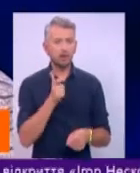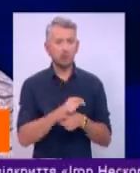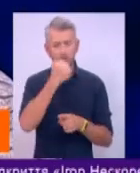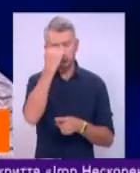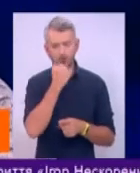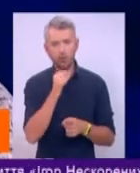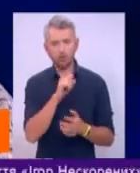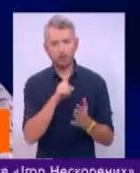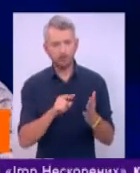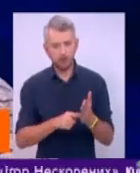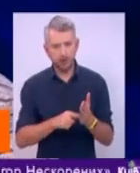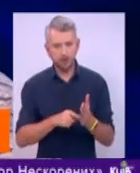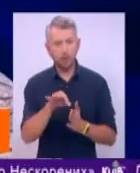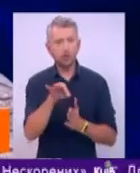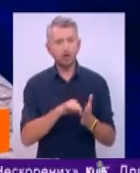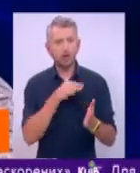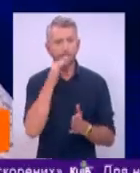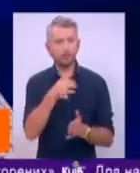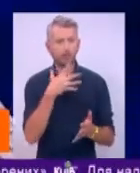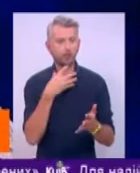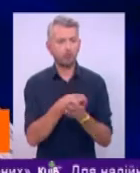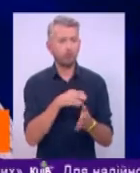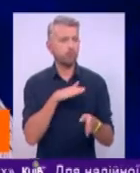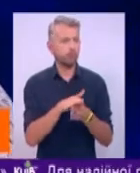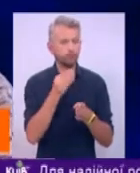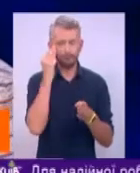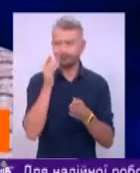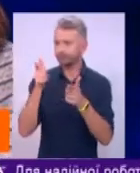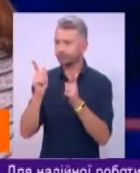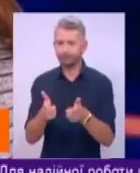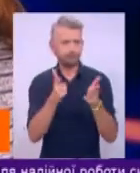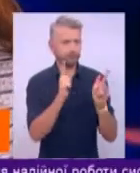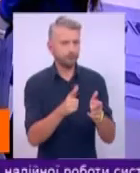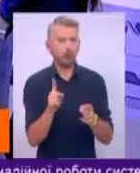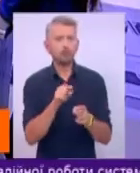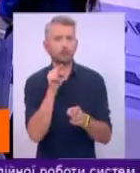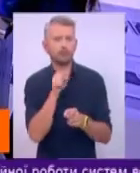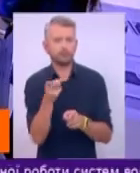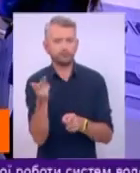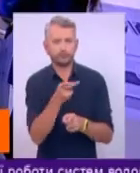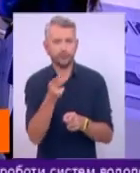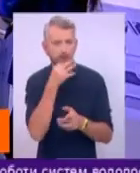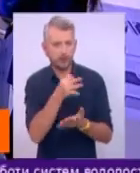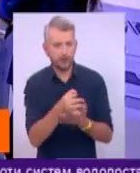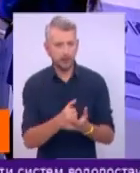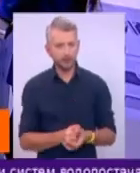дякую за запитання і одразу озвучую свою повну згоду з колегами тими акцентами, які вони тут